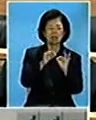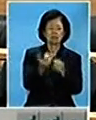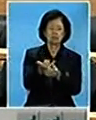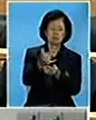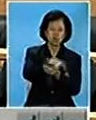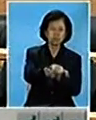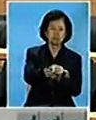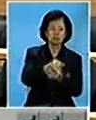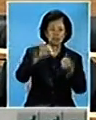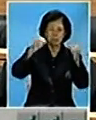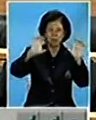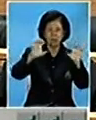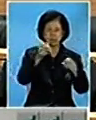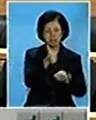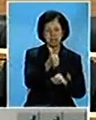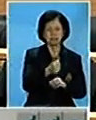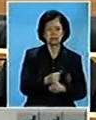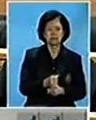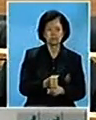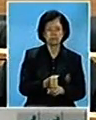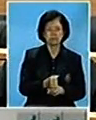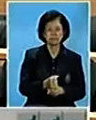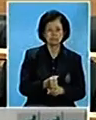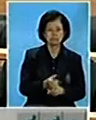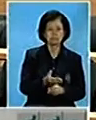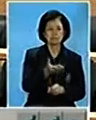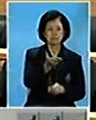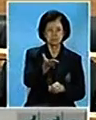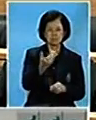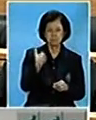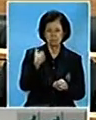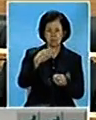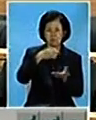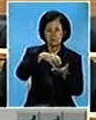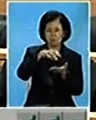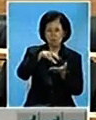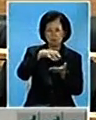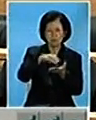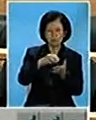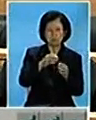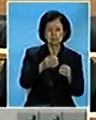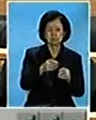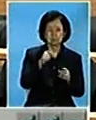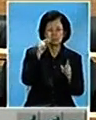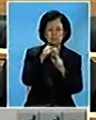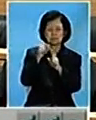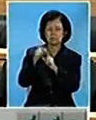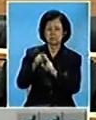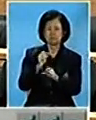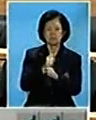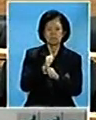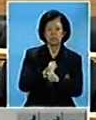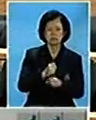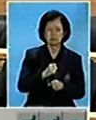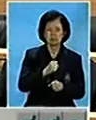ได้ดังนั้นผมว่าการที่มีการพูดจากันพาดพิงไปเยอะแยะนี่ทำให้เกิดความคลาง